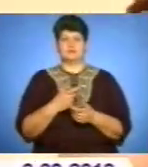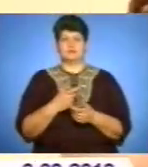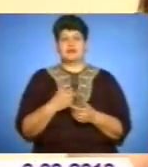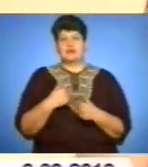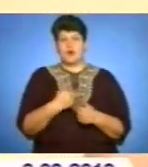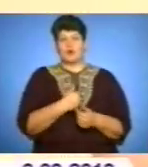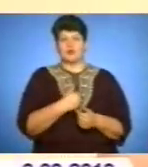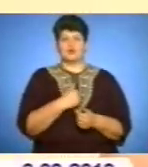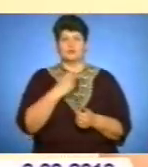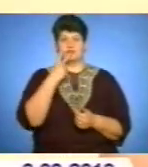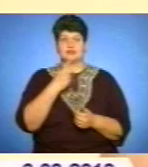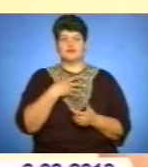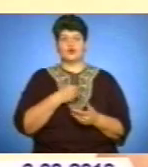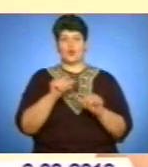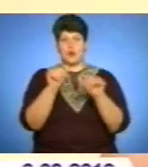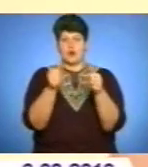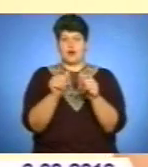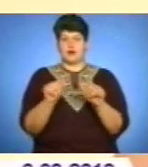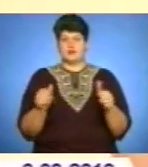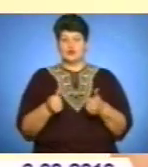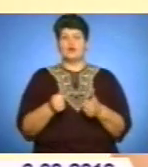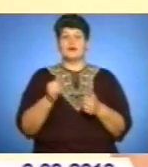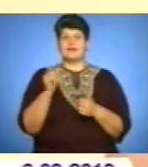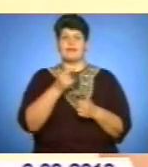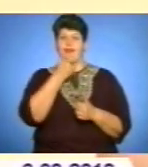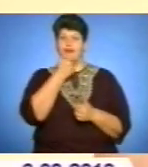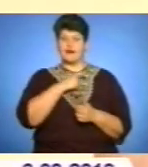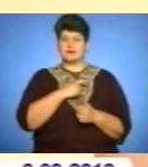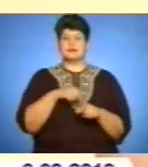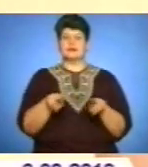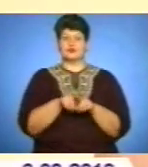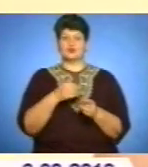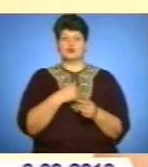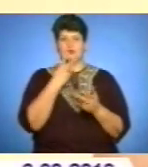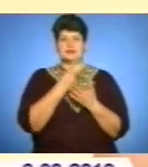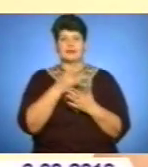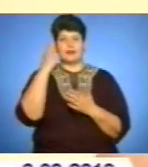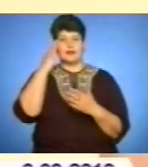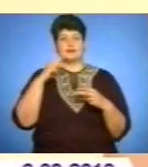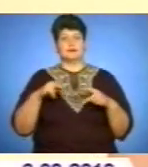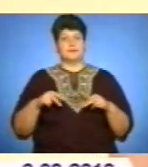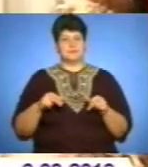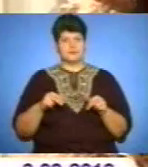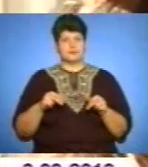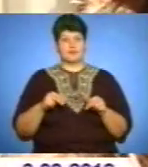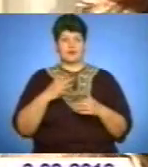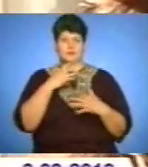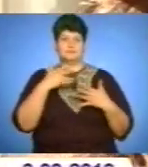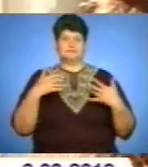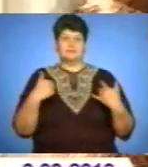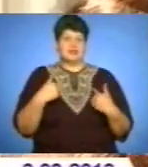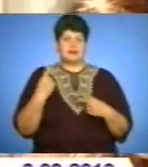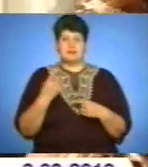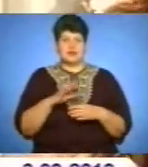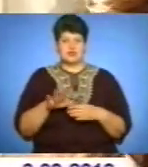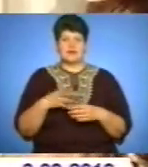хочу продемонструвати свою грацію і елегантність, і також свій такий талант танцювати і багато іншого. Ні, це не вперше. Я